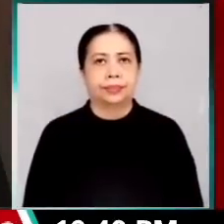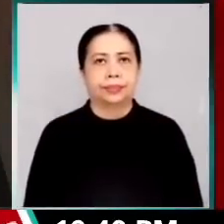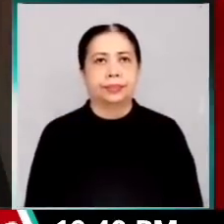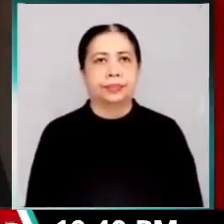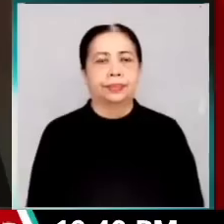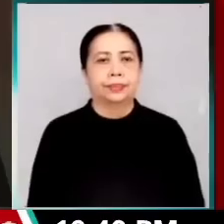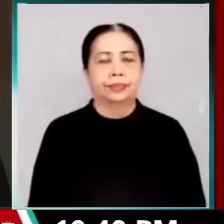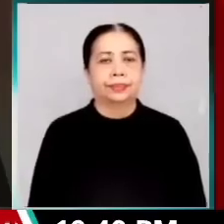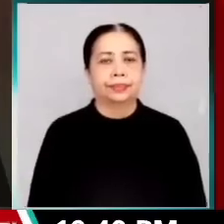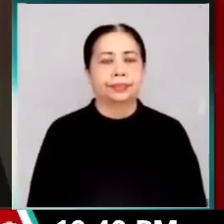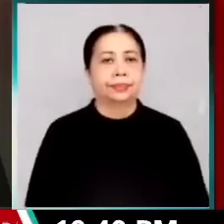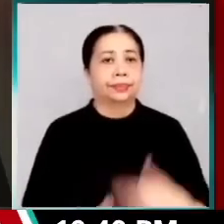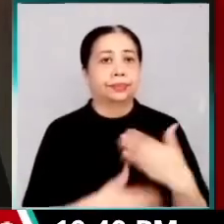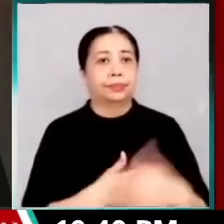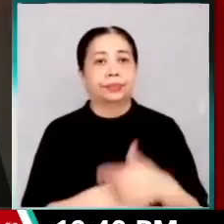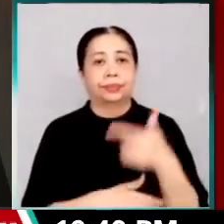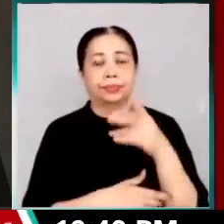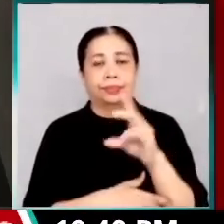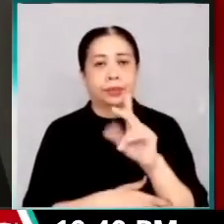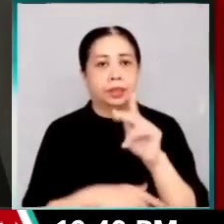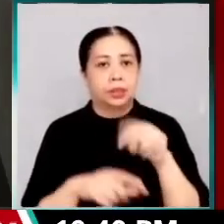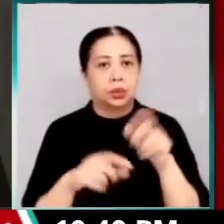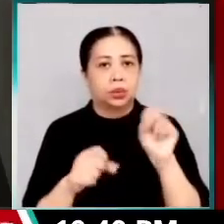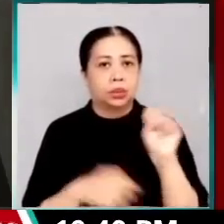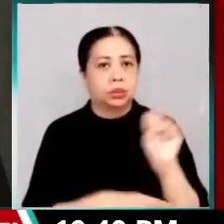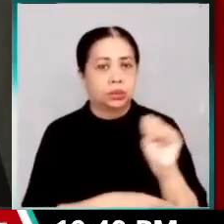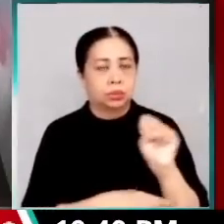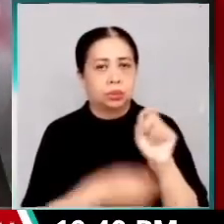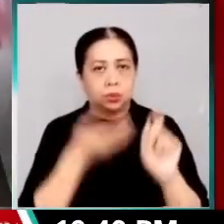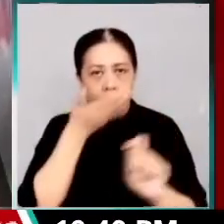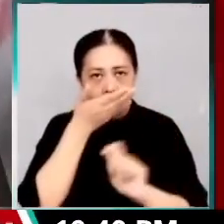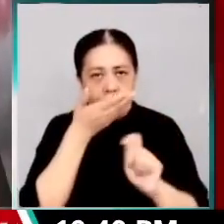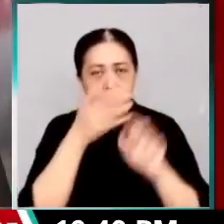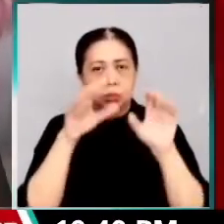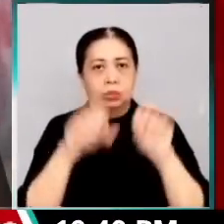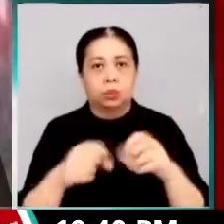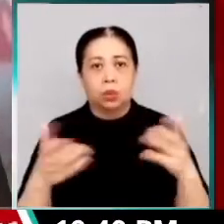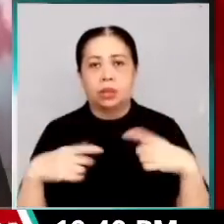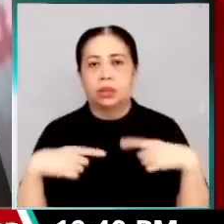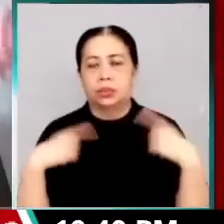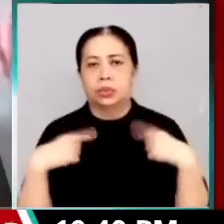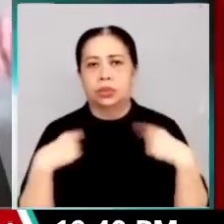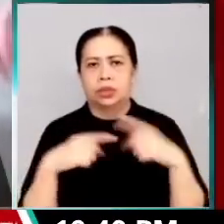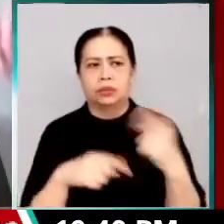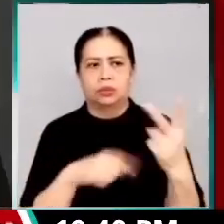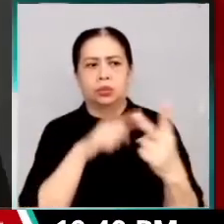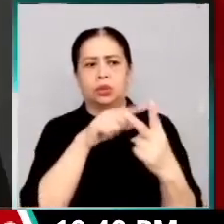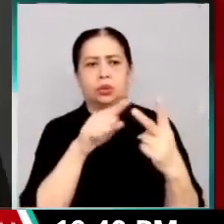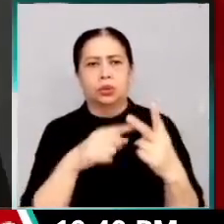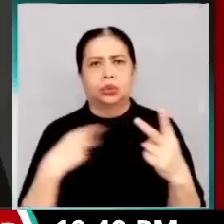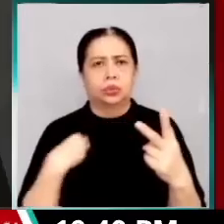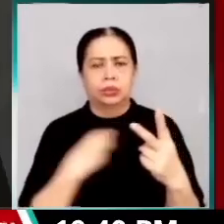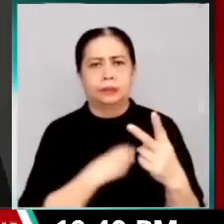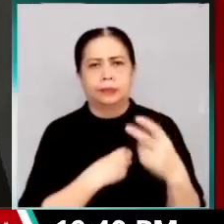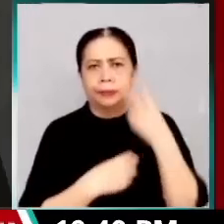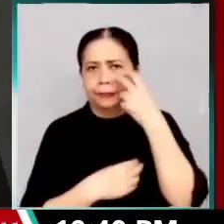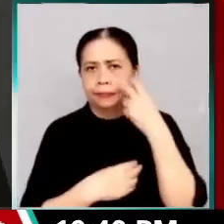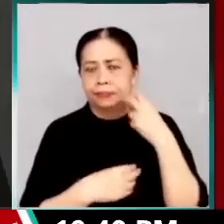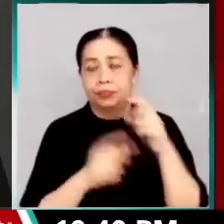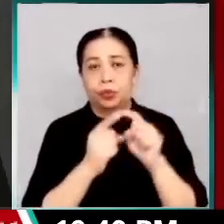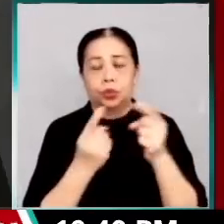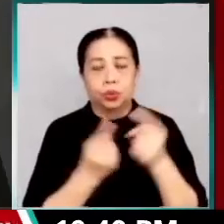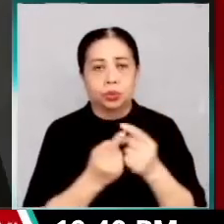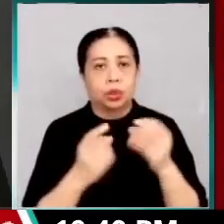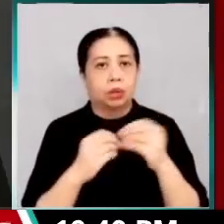Nasa 27 kilo ng hinihinalang shabu ang nasabat sa Laguna mula sa dalawa umanong miyembro ng sindikato. Mahigit 191